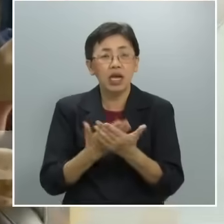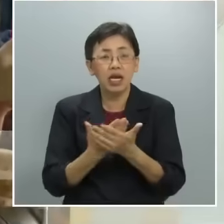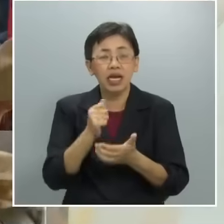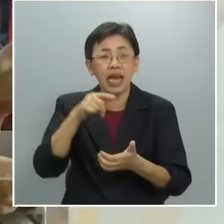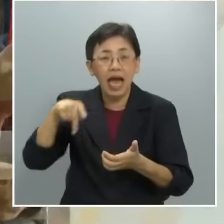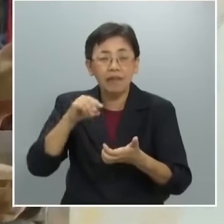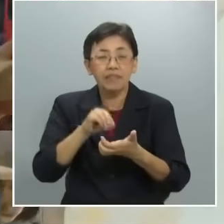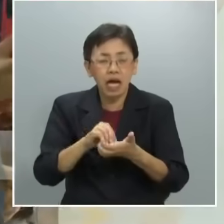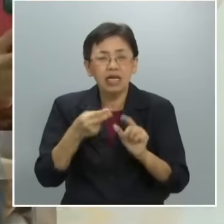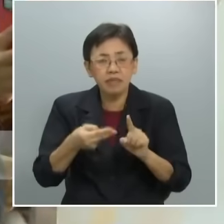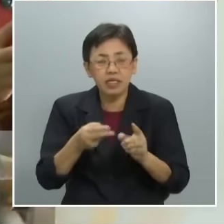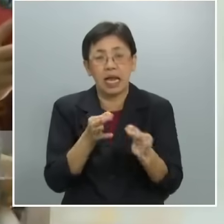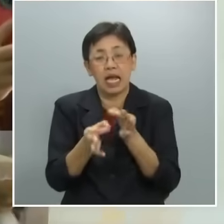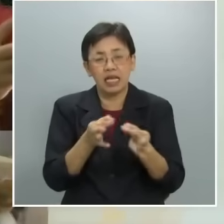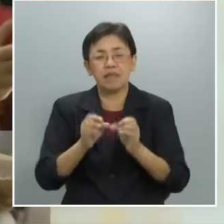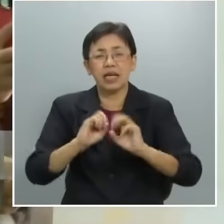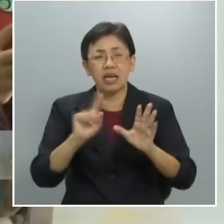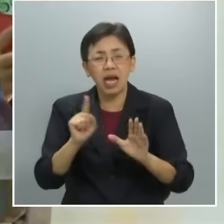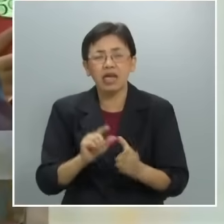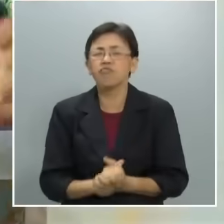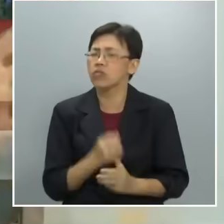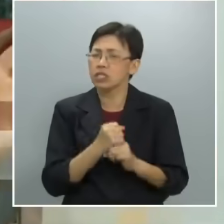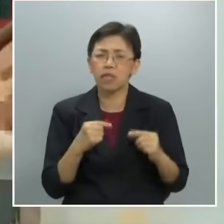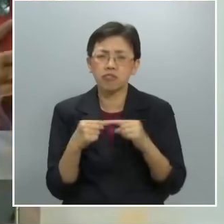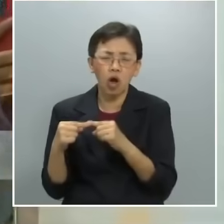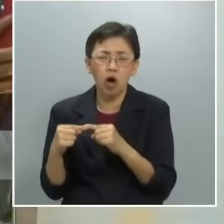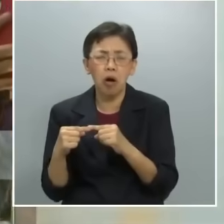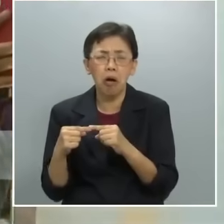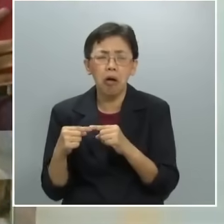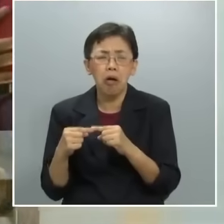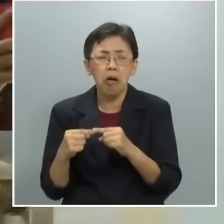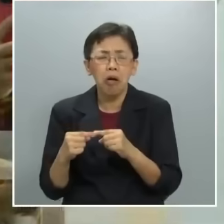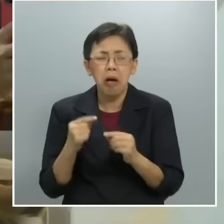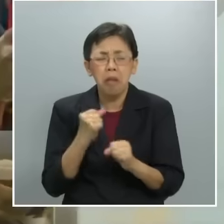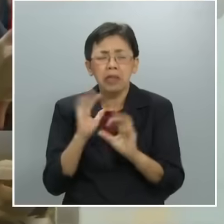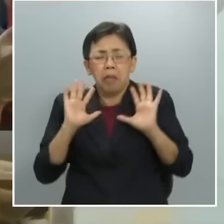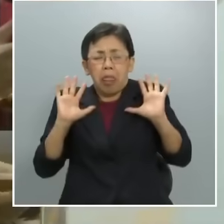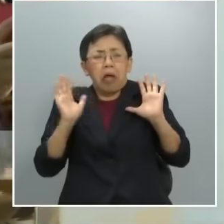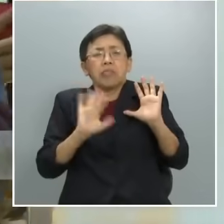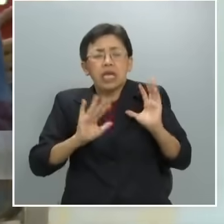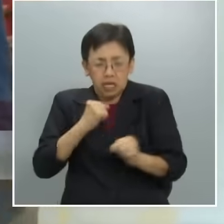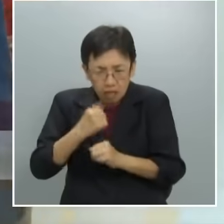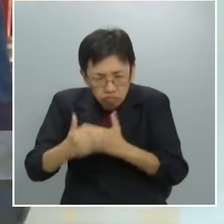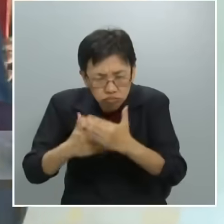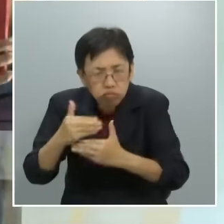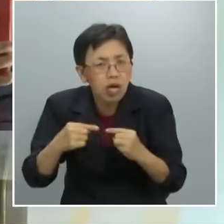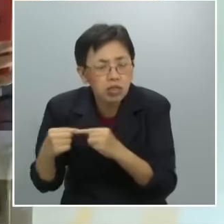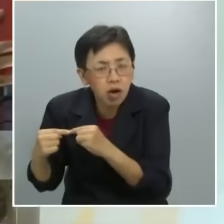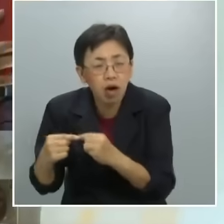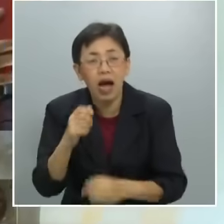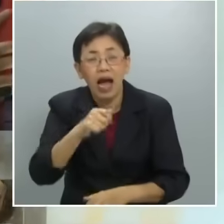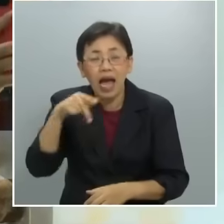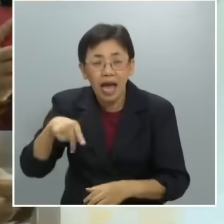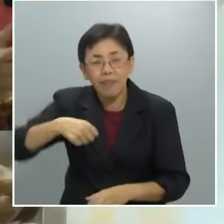ซึ่งก็อธิบายยืนยันไม่มีถอยอย่าไปถามจะถอยหรือเปล่ามีแต่จะเดินหน้าแล้วบอกแอปเป๋าตังจ